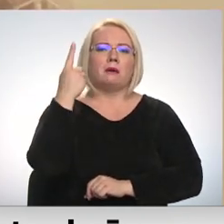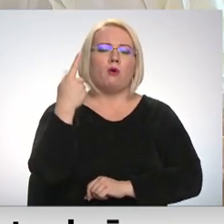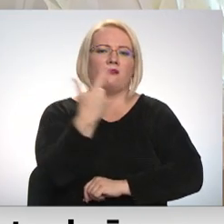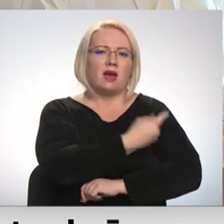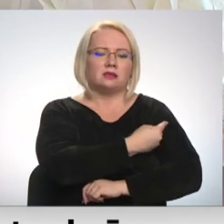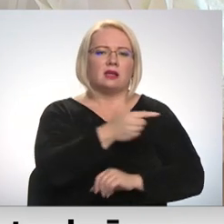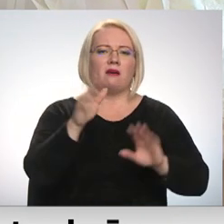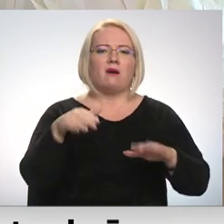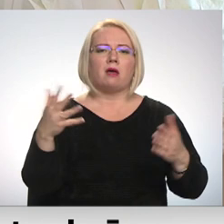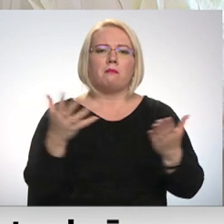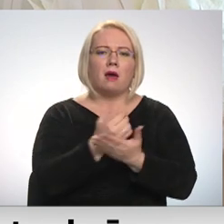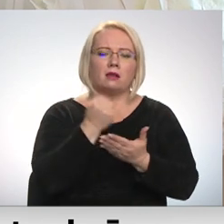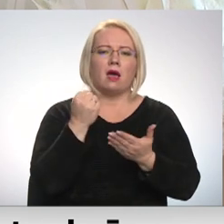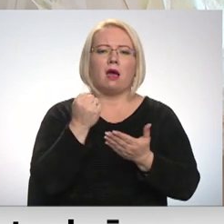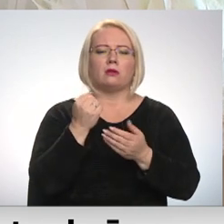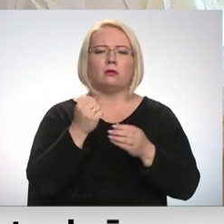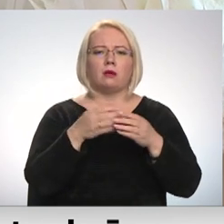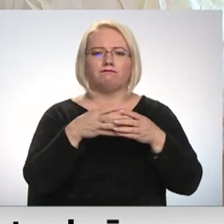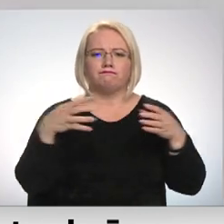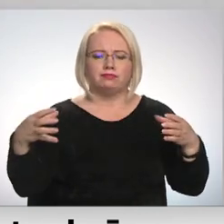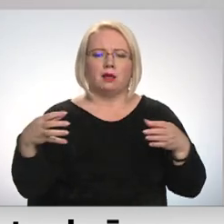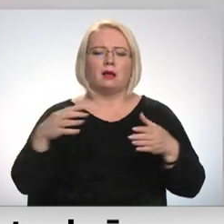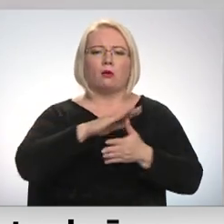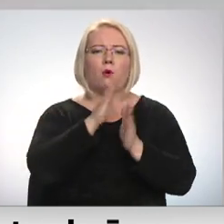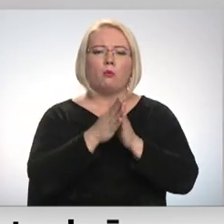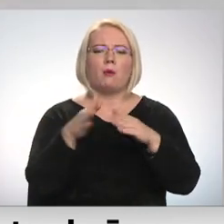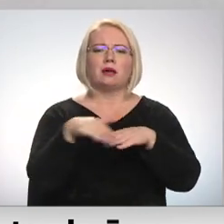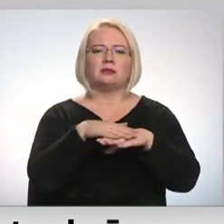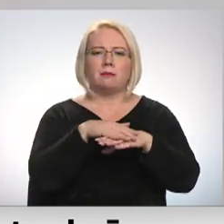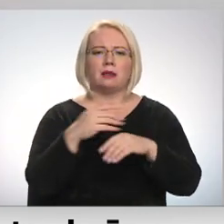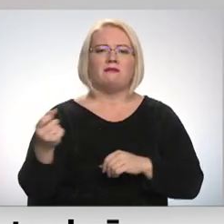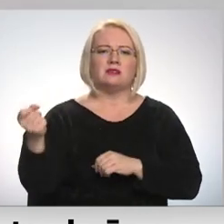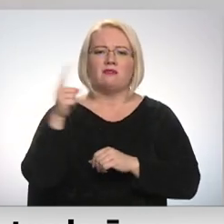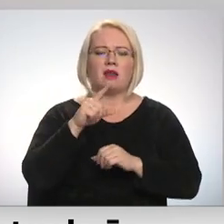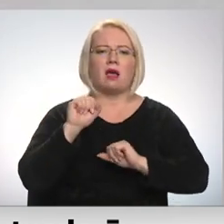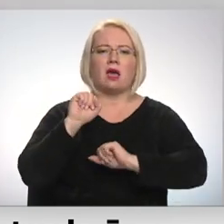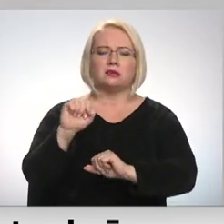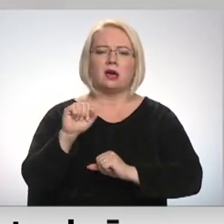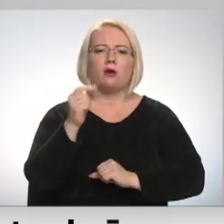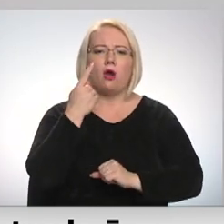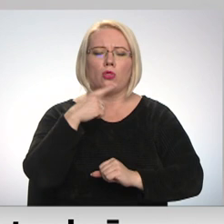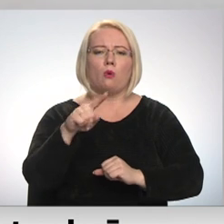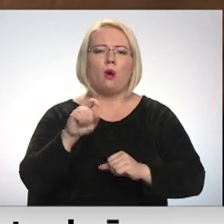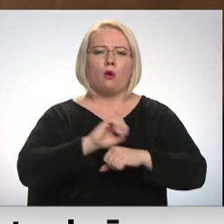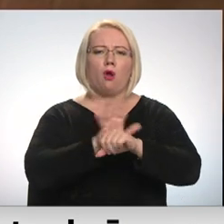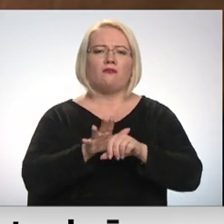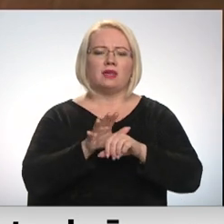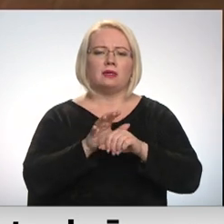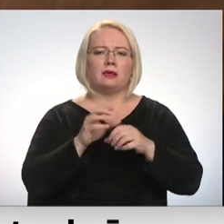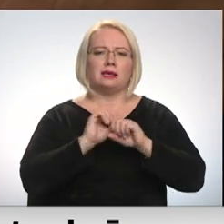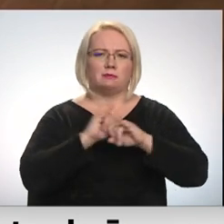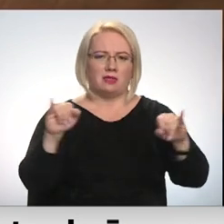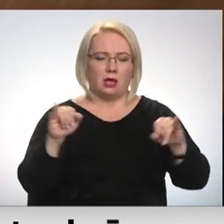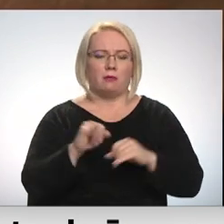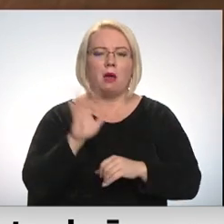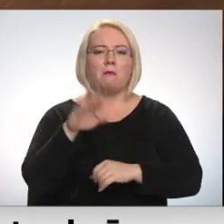lai panāktu apvērs palielināšanu, kas mūs kopumā kā sabiedrība visvairāk aizsargāt no COVID infekcijas izplatības. Par